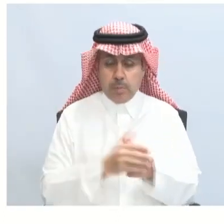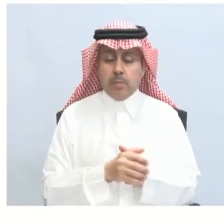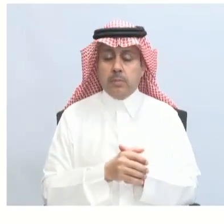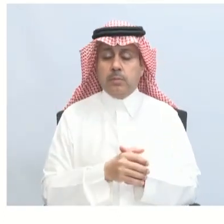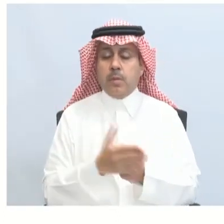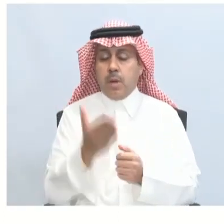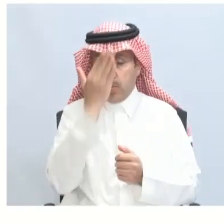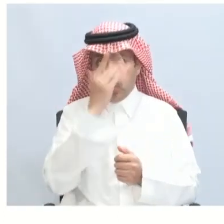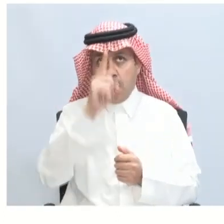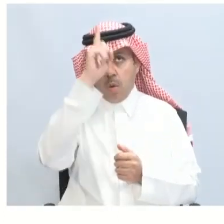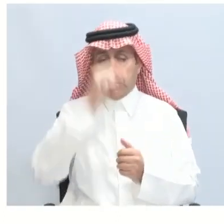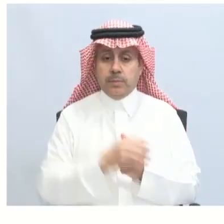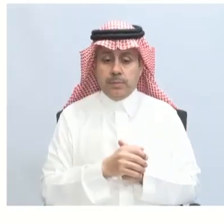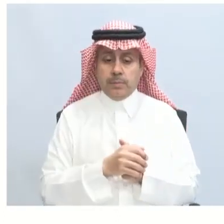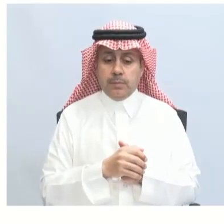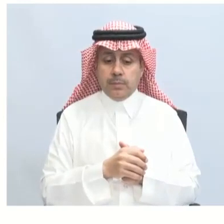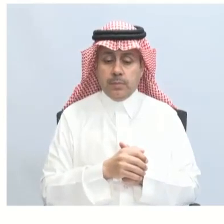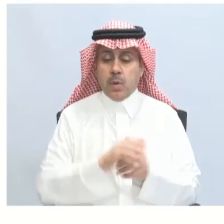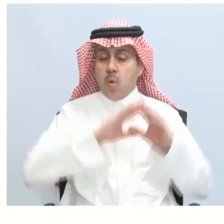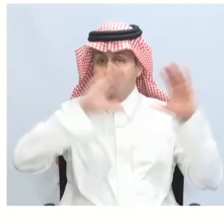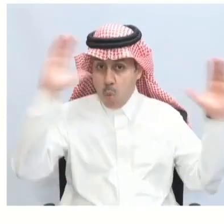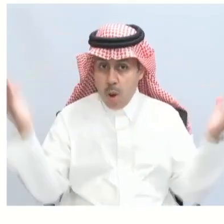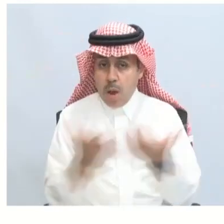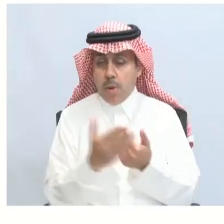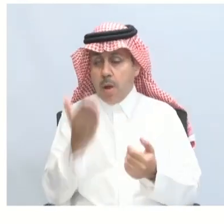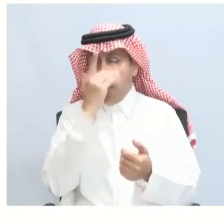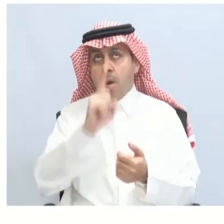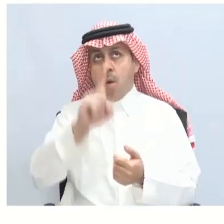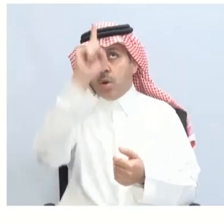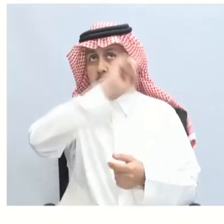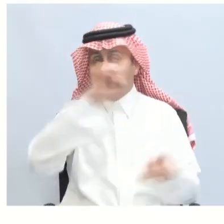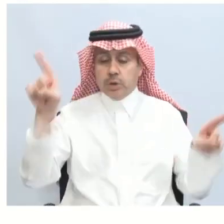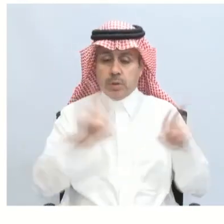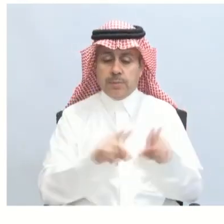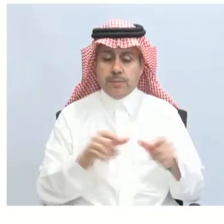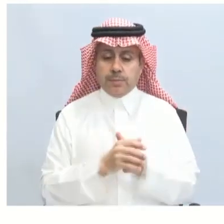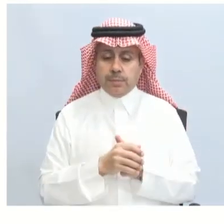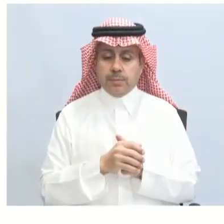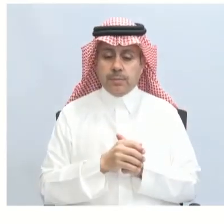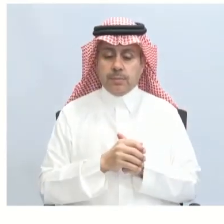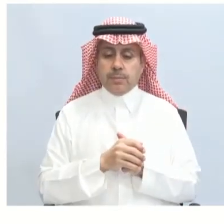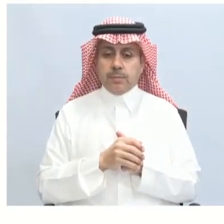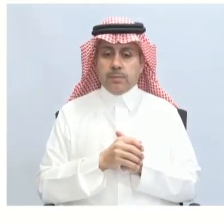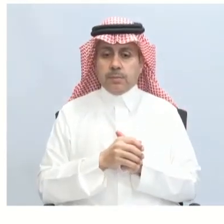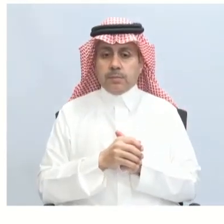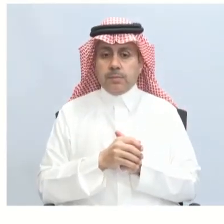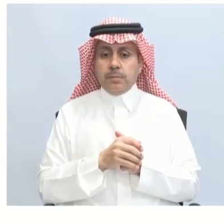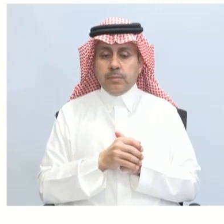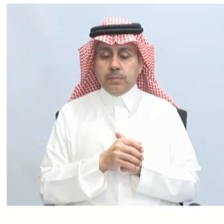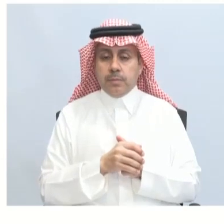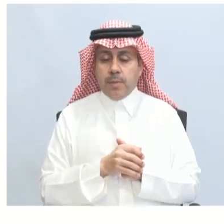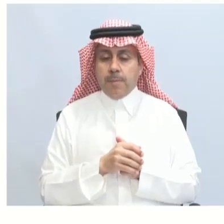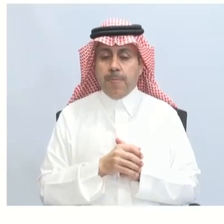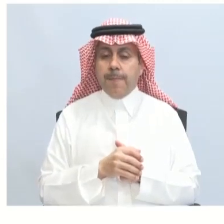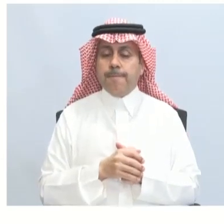واحد وهو الله جل وعلا فهو واحد لا شريك له ولا ند سبحانه ونحن له مسلمون اي اننا